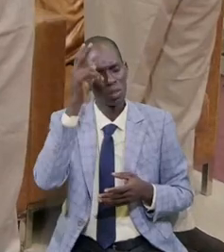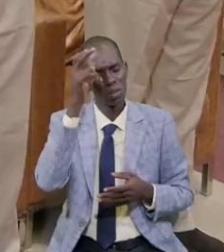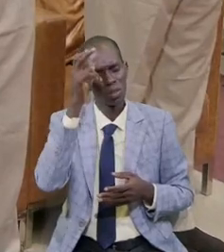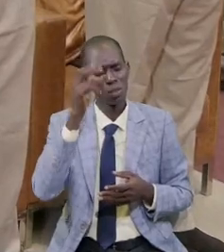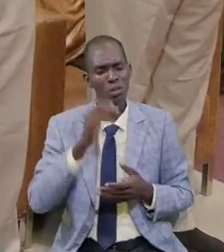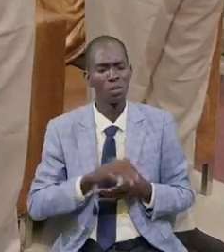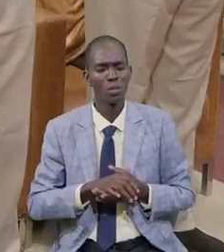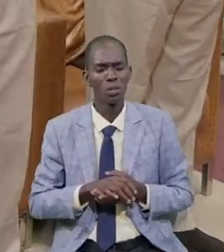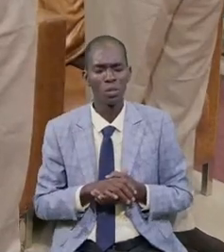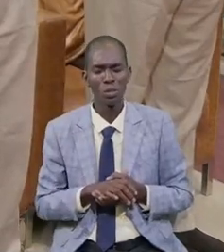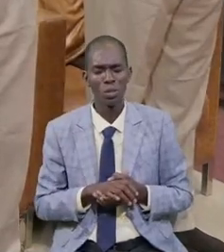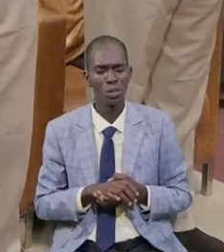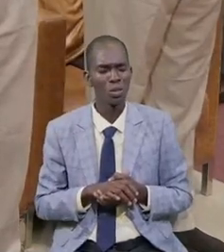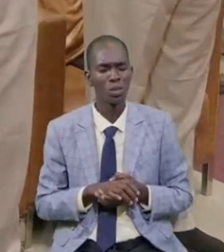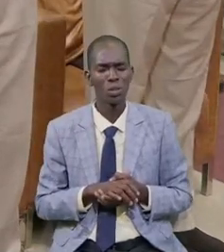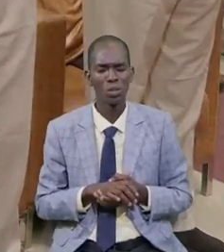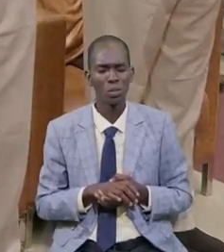le tyran.